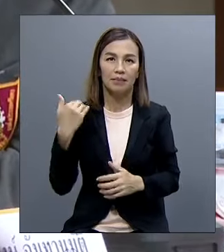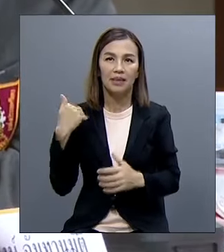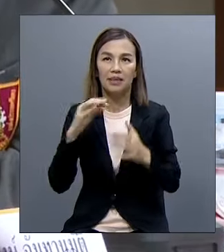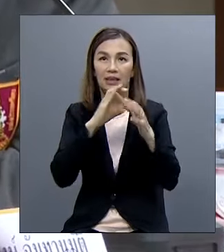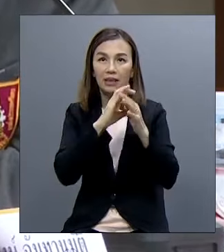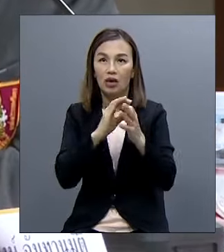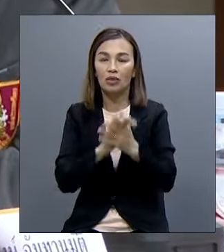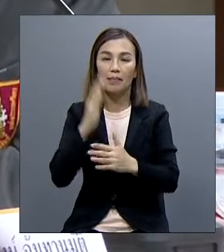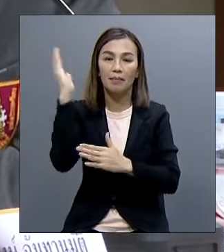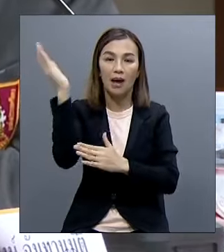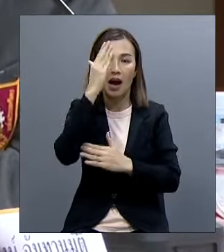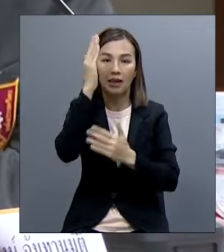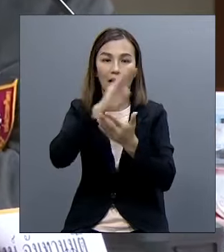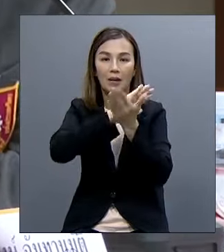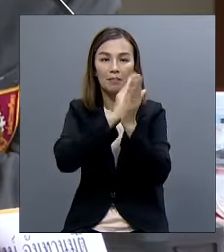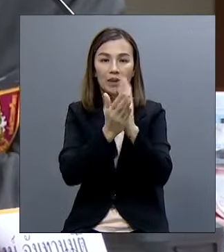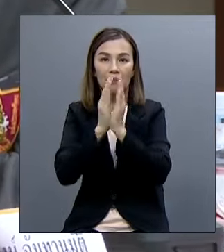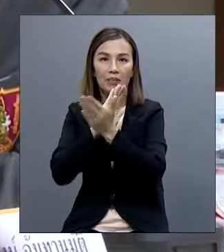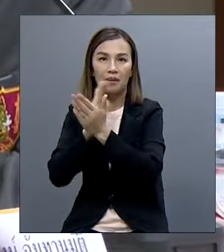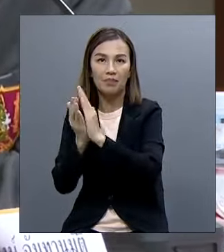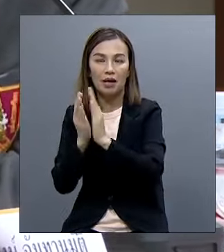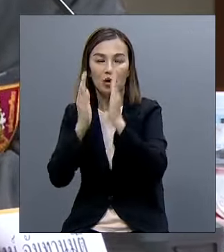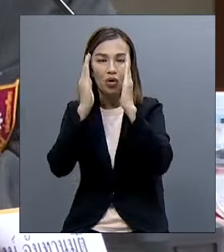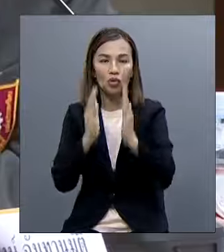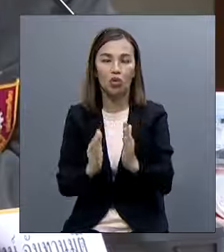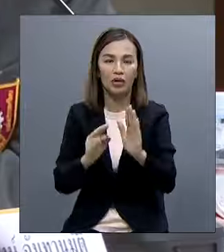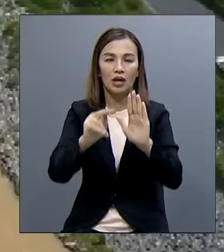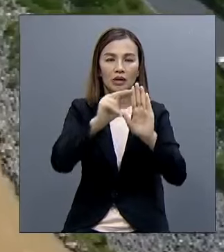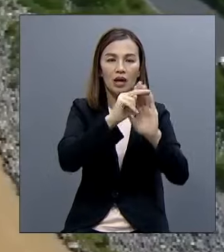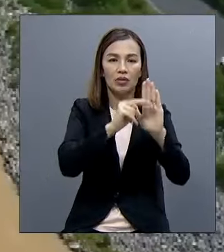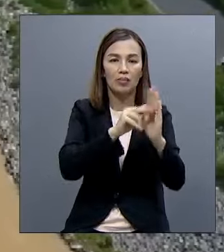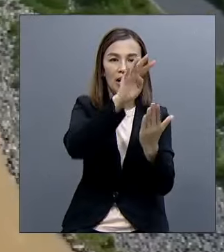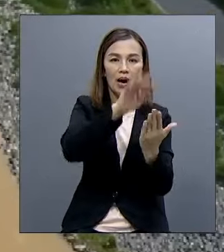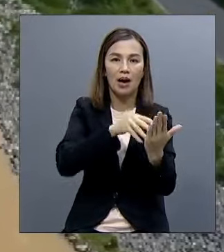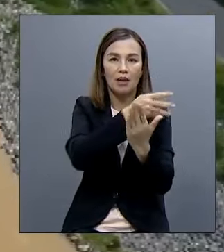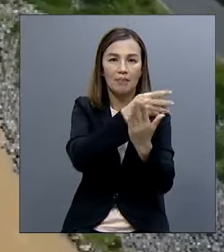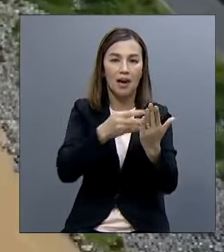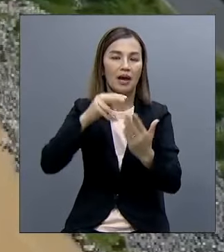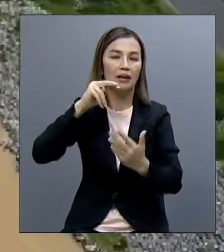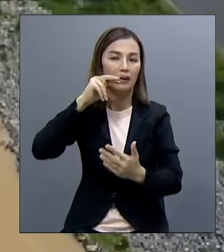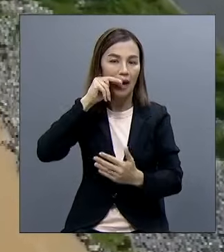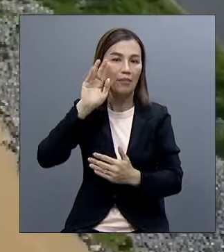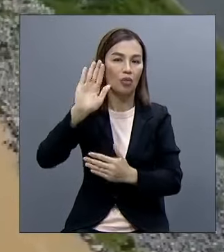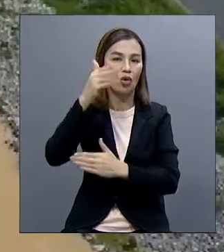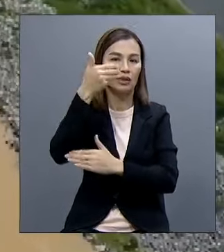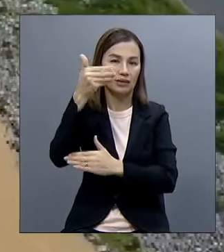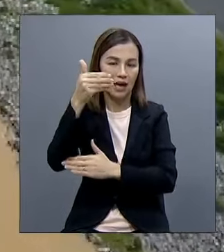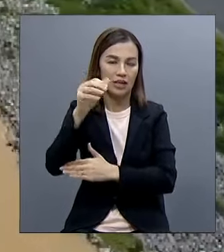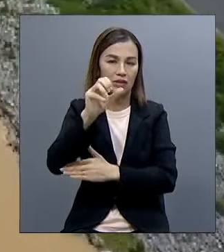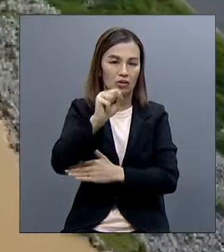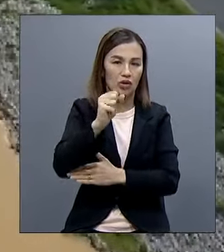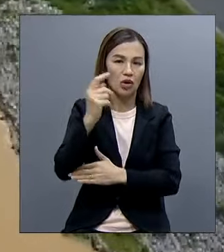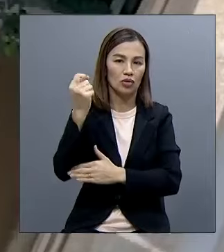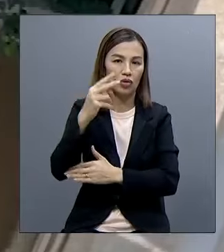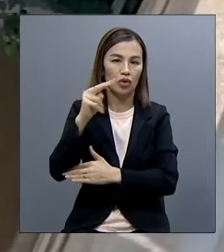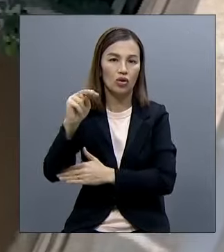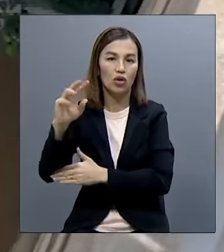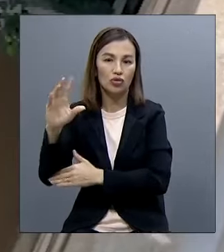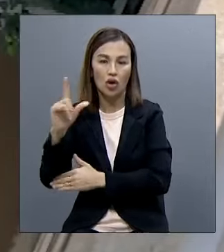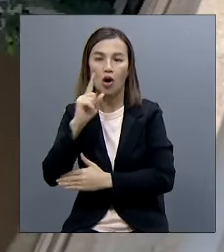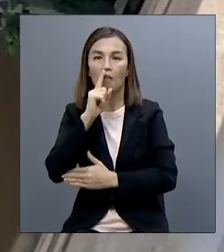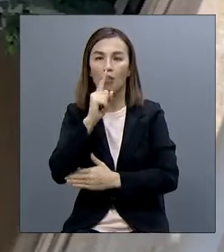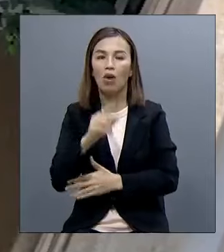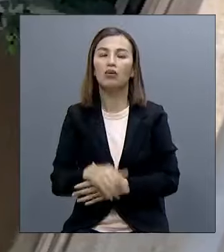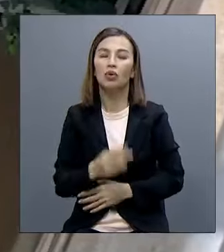ปรวนค่ะอดีตผู้อำนวยการกองนโยบายและแผนแบทสำนักงานทรัพยากรน้ำแห่งชาติหรือว่าสทนชนะคะบอกว่าต้องให้ความ